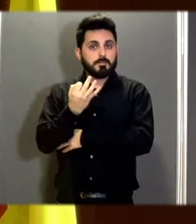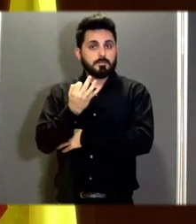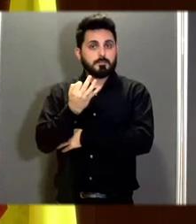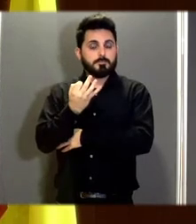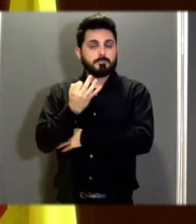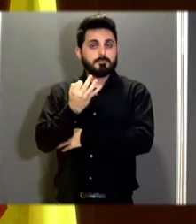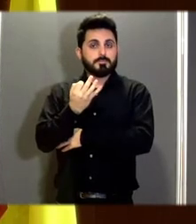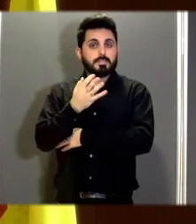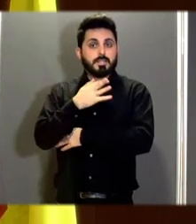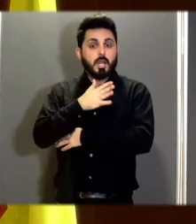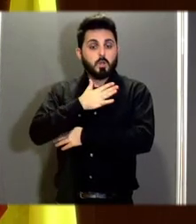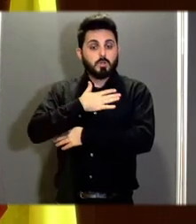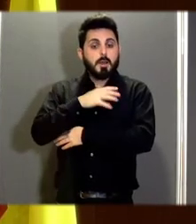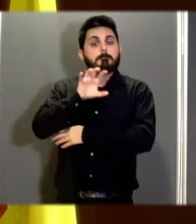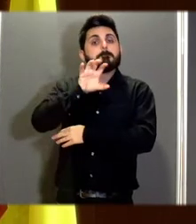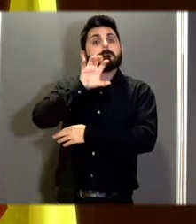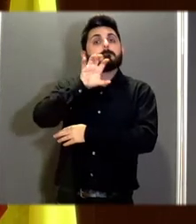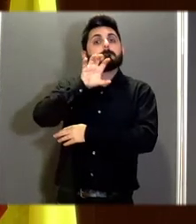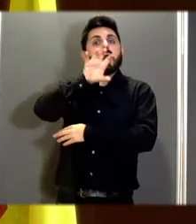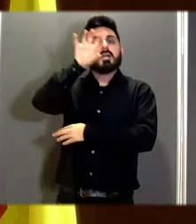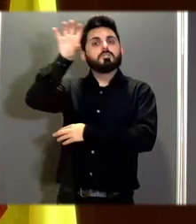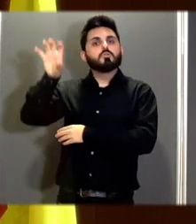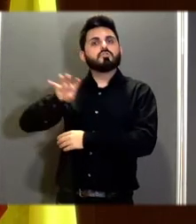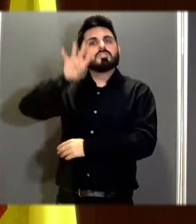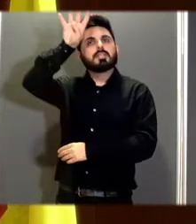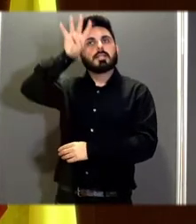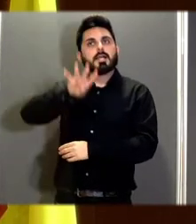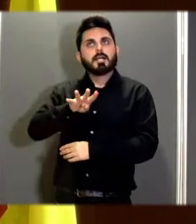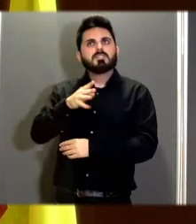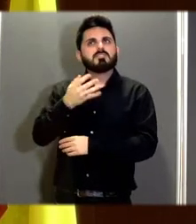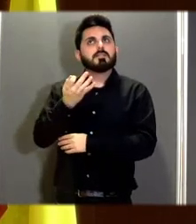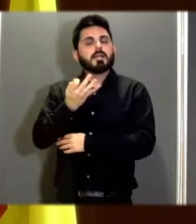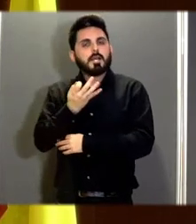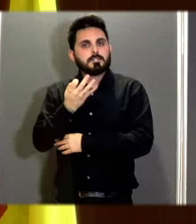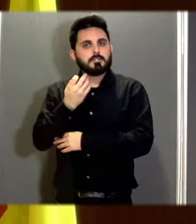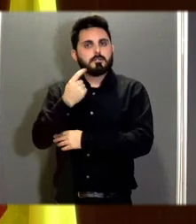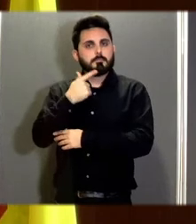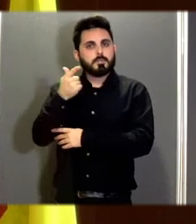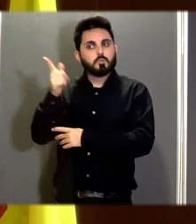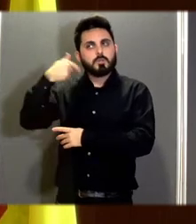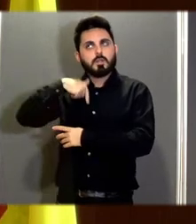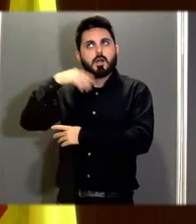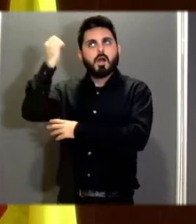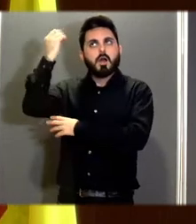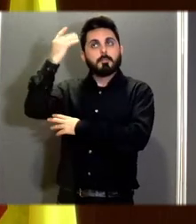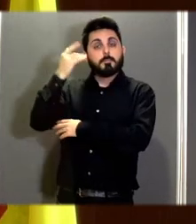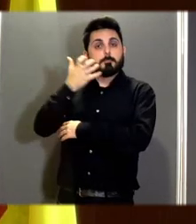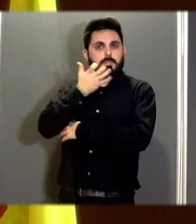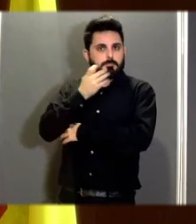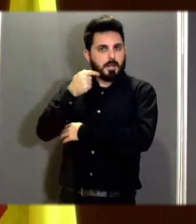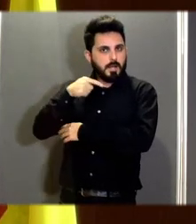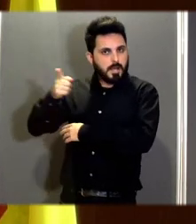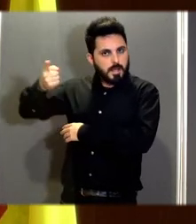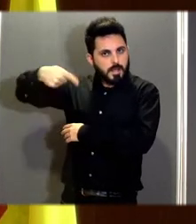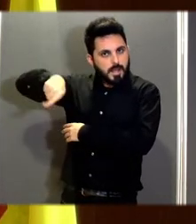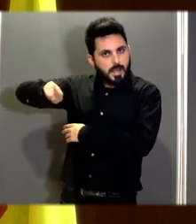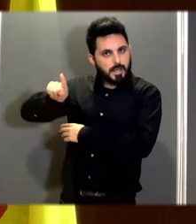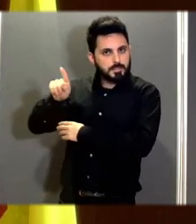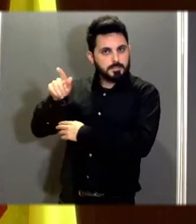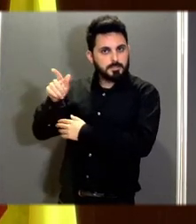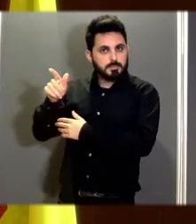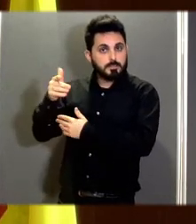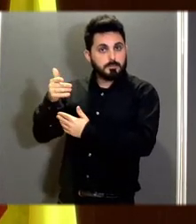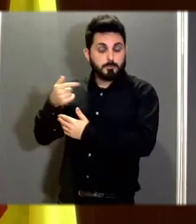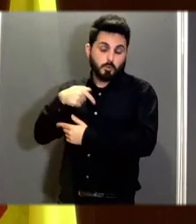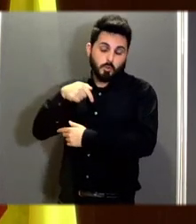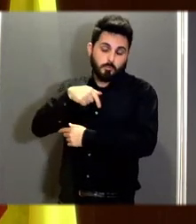aquests països catalans amb força i aprendre de que ells, com ens deia ella, ells són, avui no